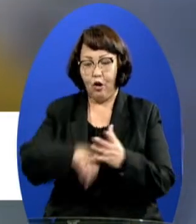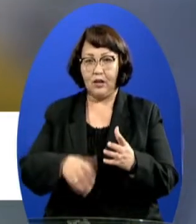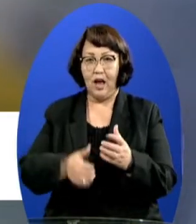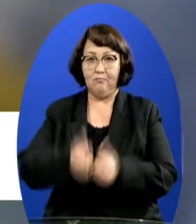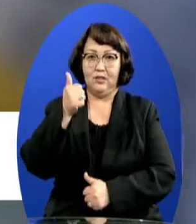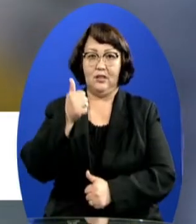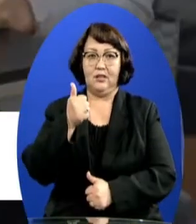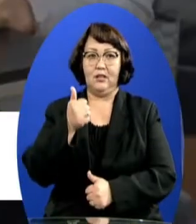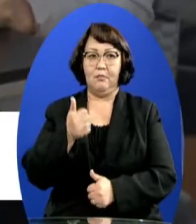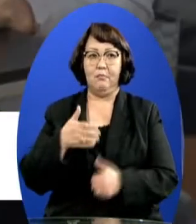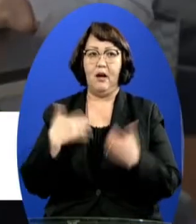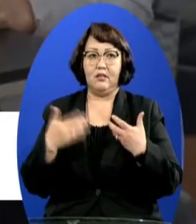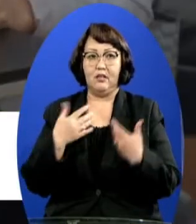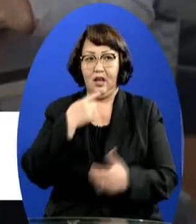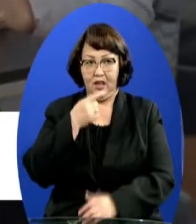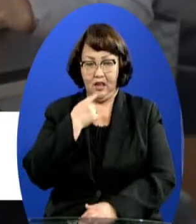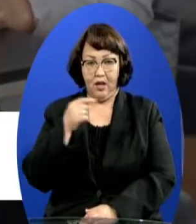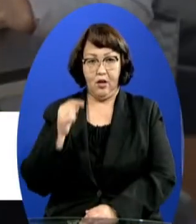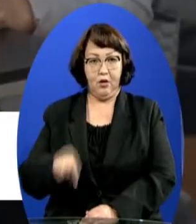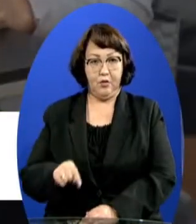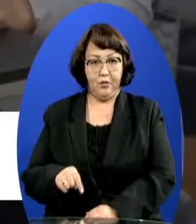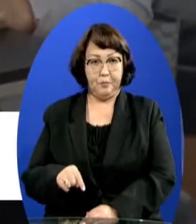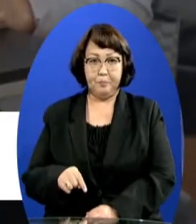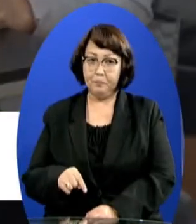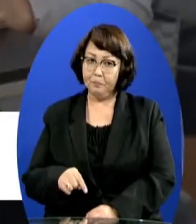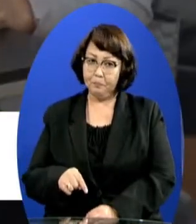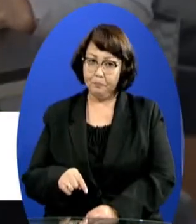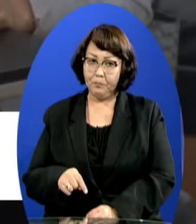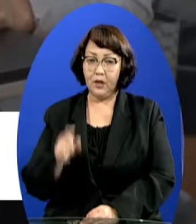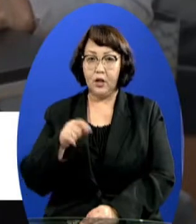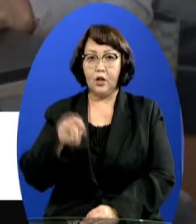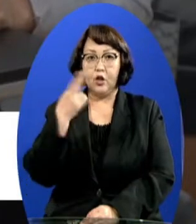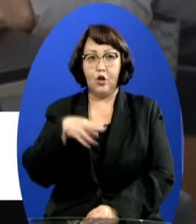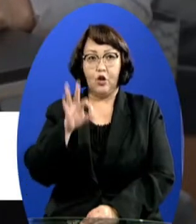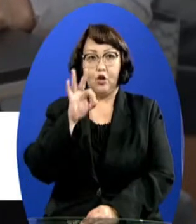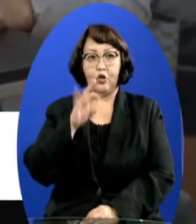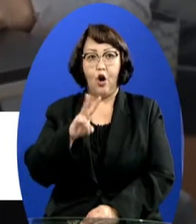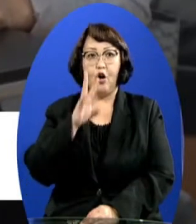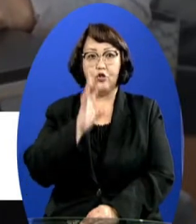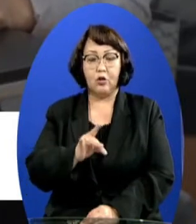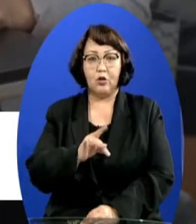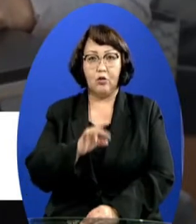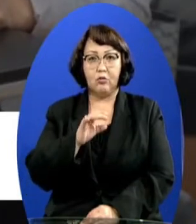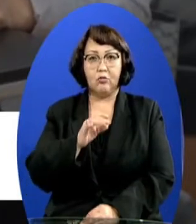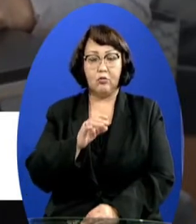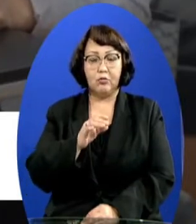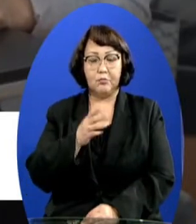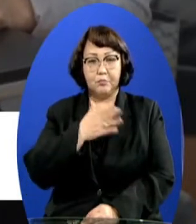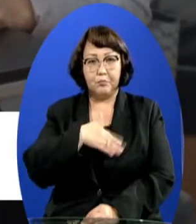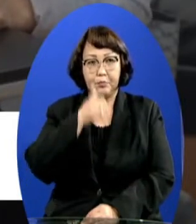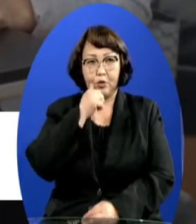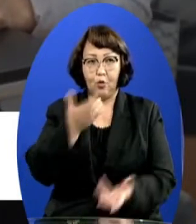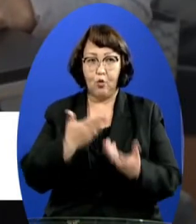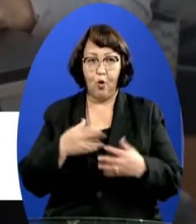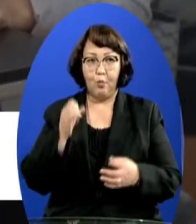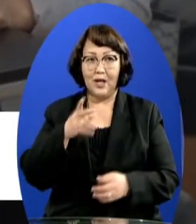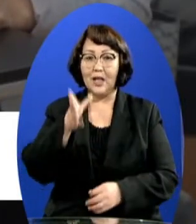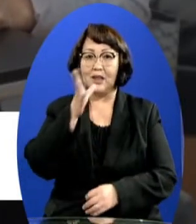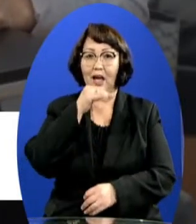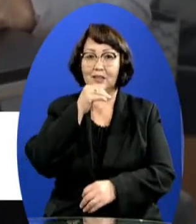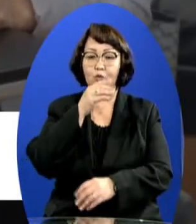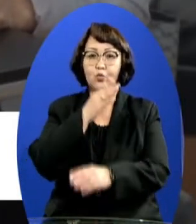юм. Одоо энэ хэрэг кадавр донор олдог бол ер нь бас надад бас нас байхгүй болсон